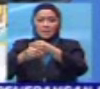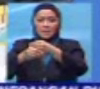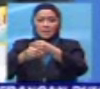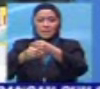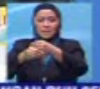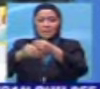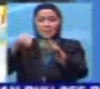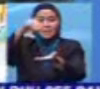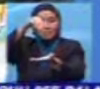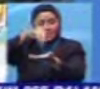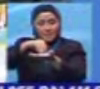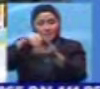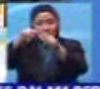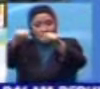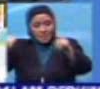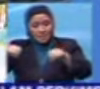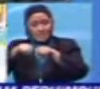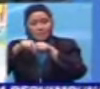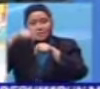venue untuk